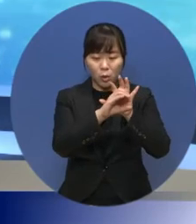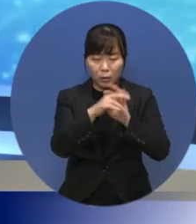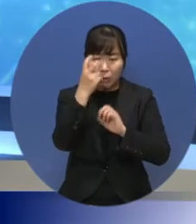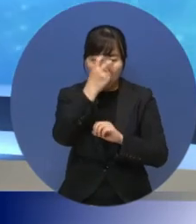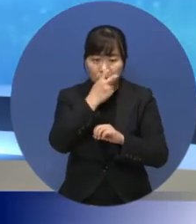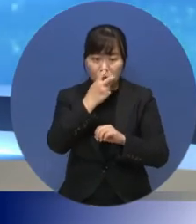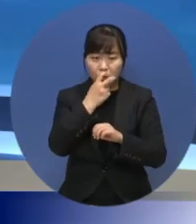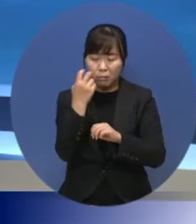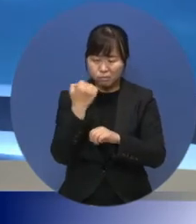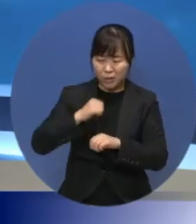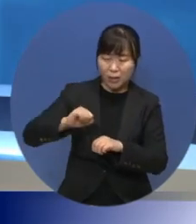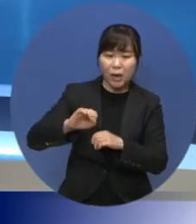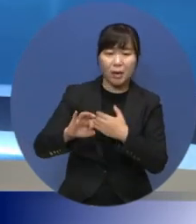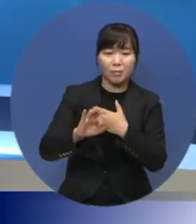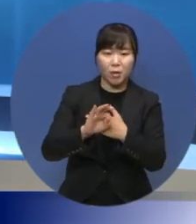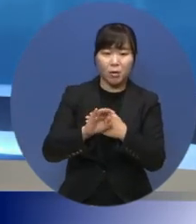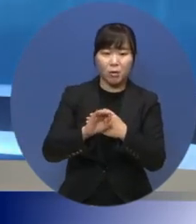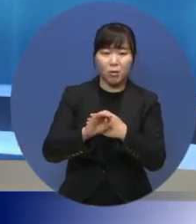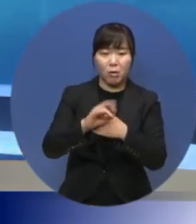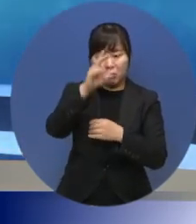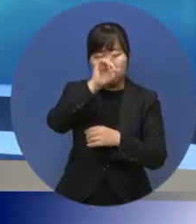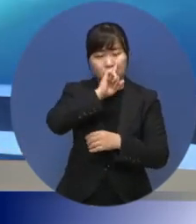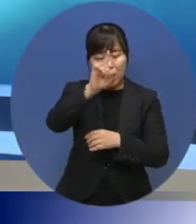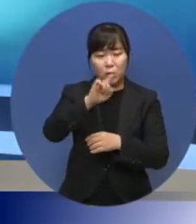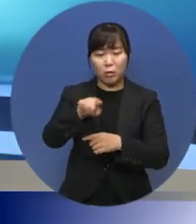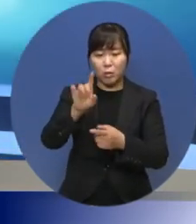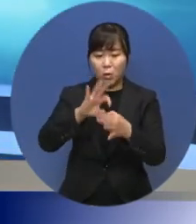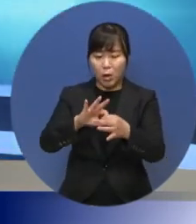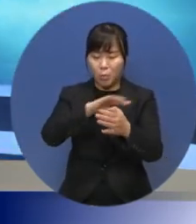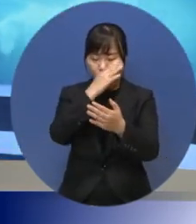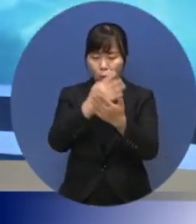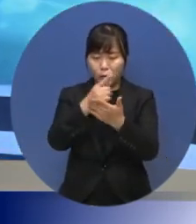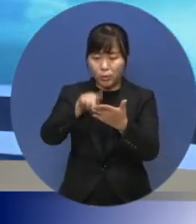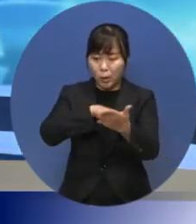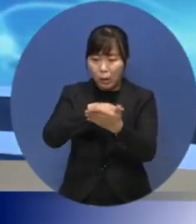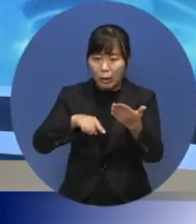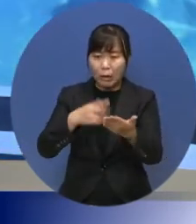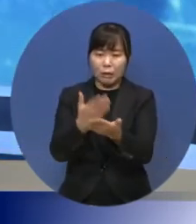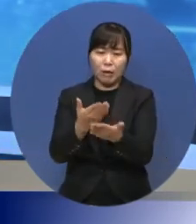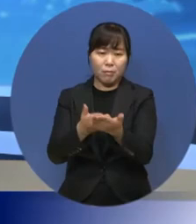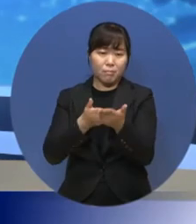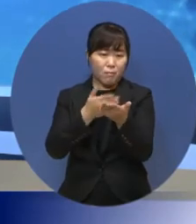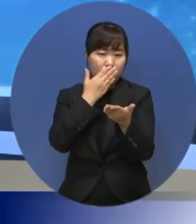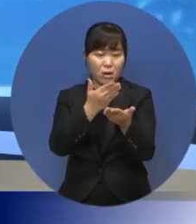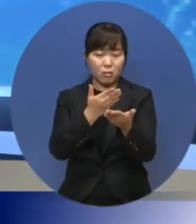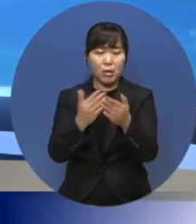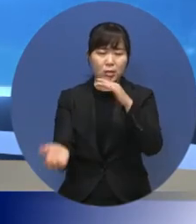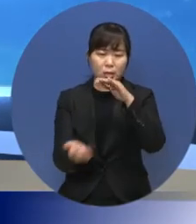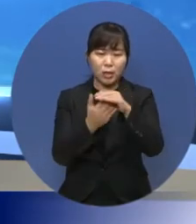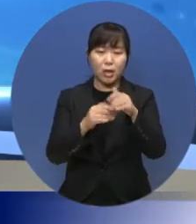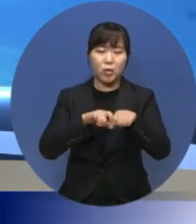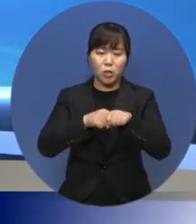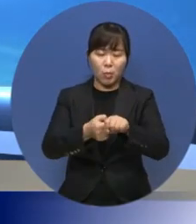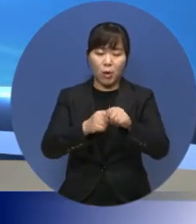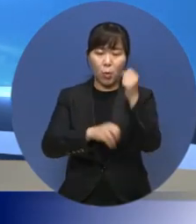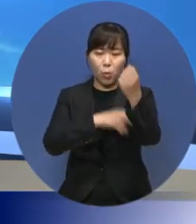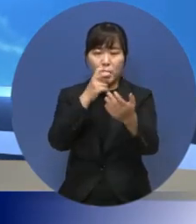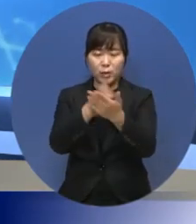검사에 불응할 시에는 고발과 구상권 행사도 불사할 것이라며 최대 처벌 원칙을